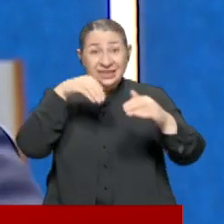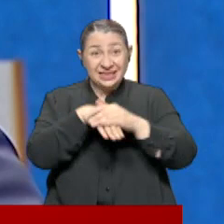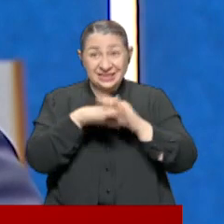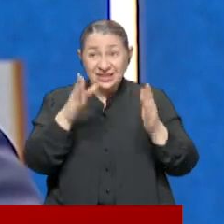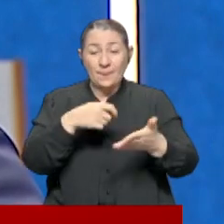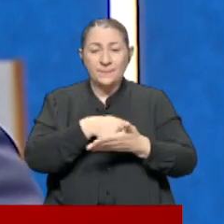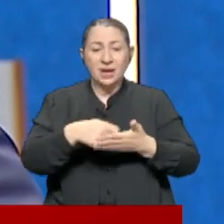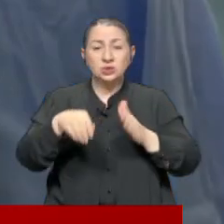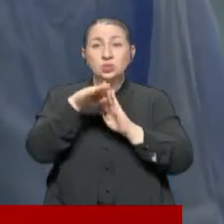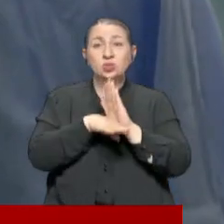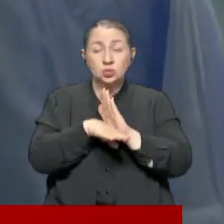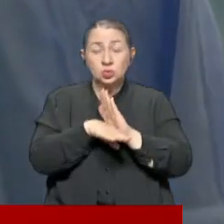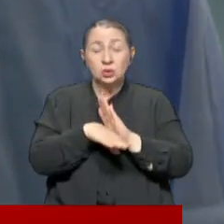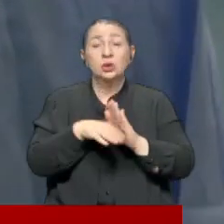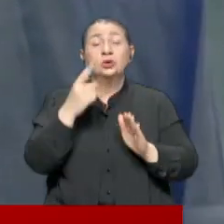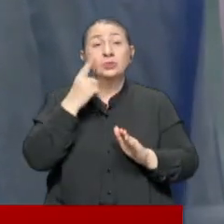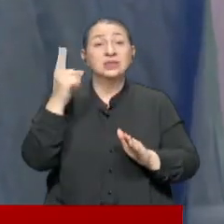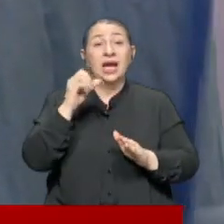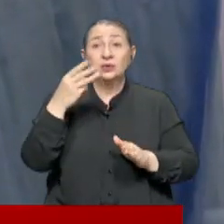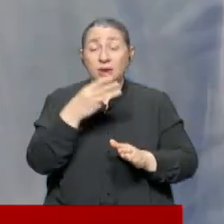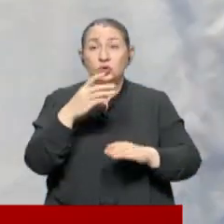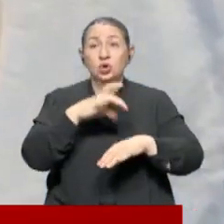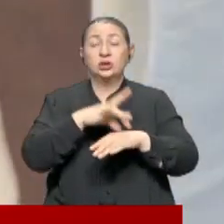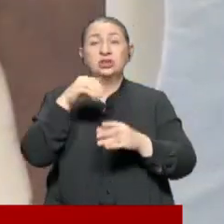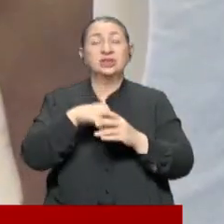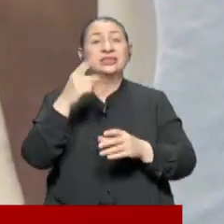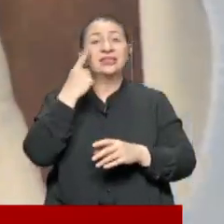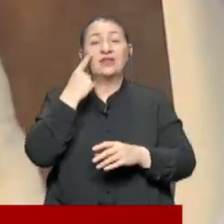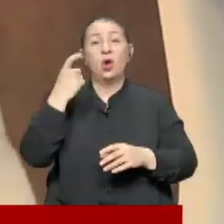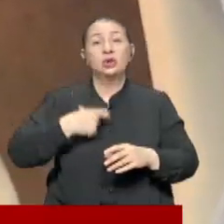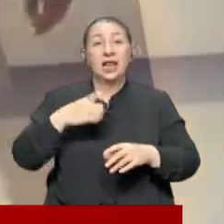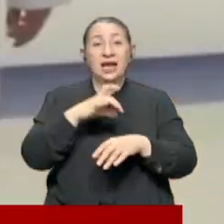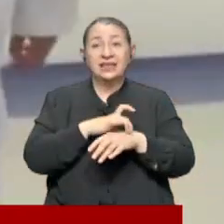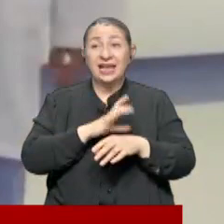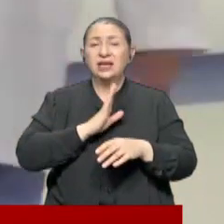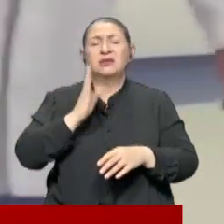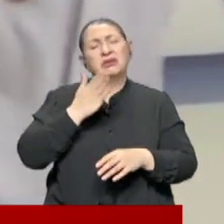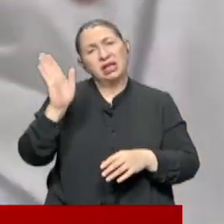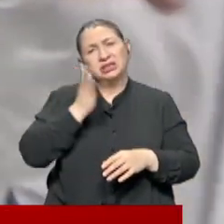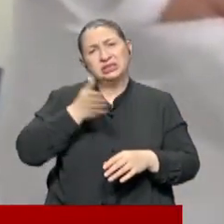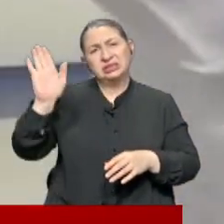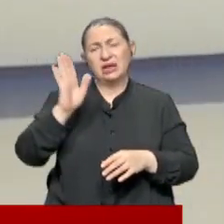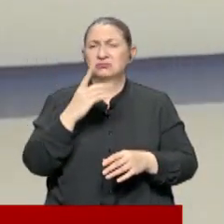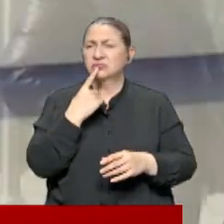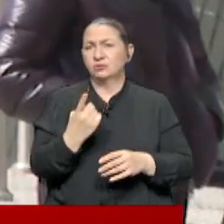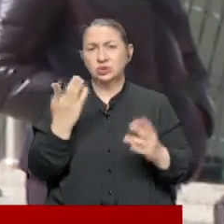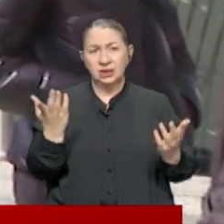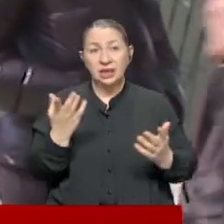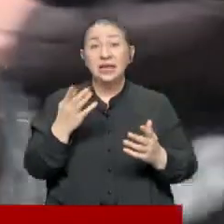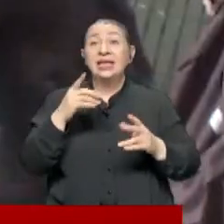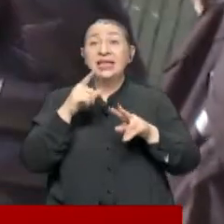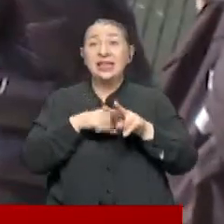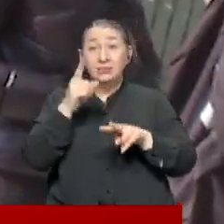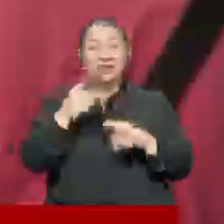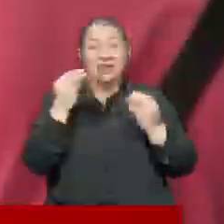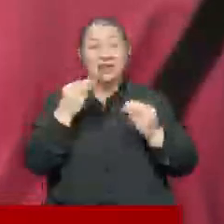zaman maaşınız düşük. Cumhurbaşkanı Erdoğan doktorlar için devletten özel hastanelere giderlerse gitsinler resti çekmişti. Yılmaz